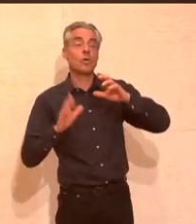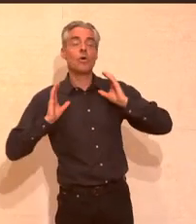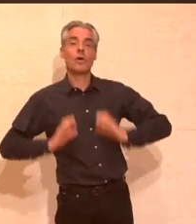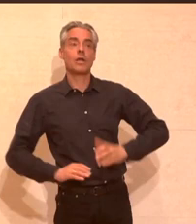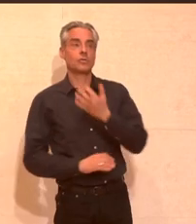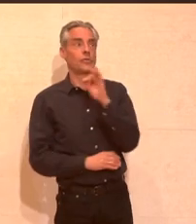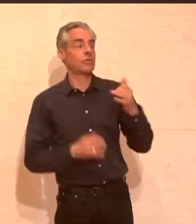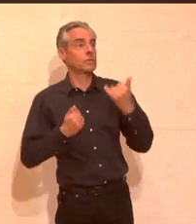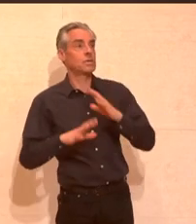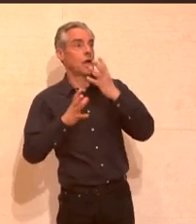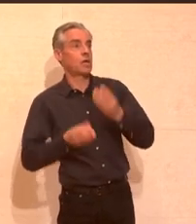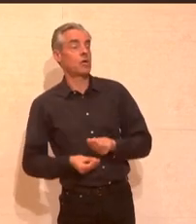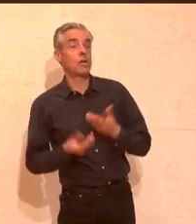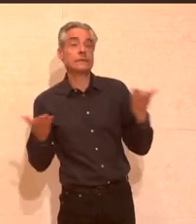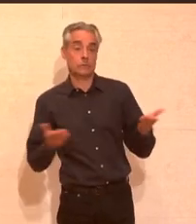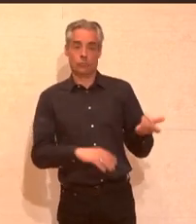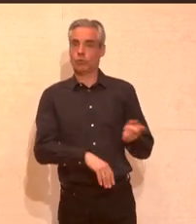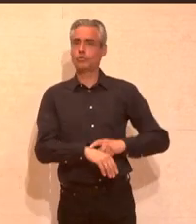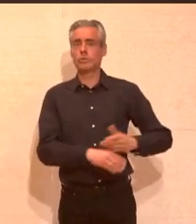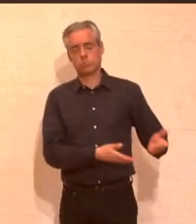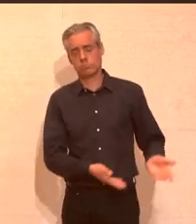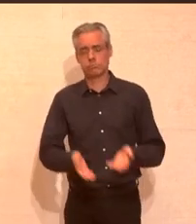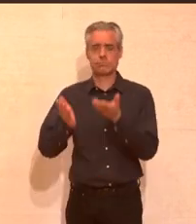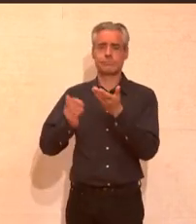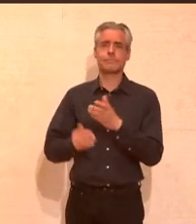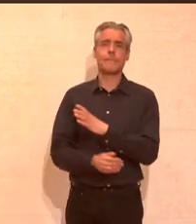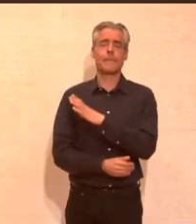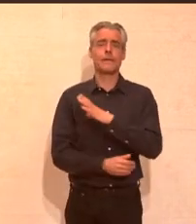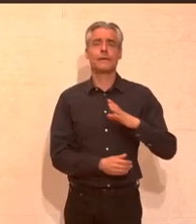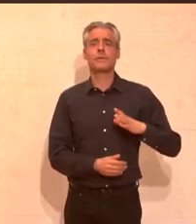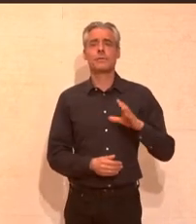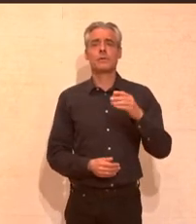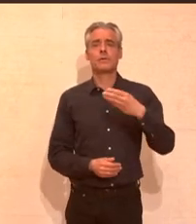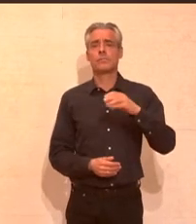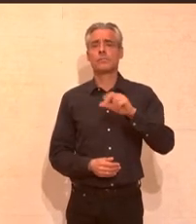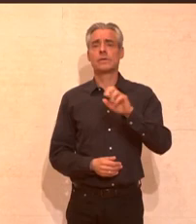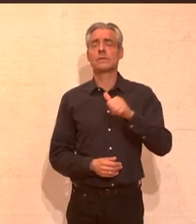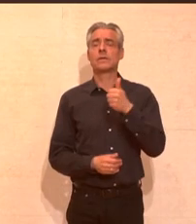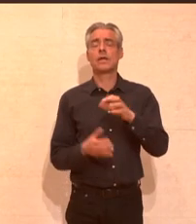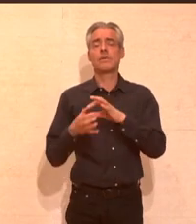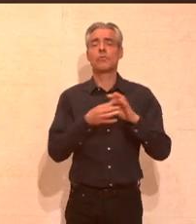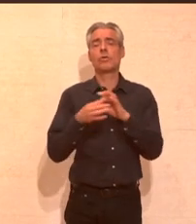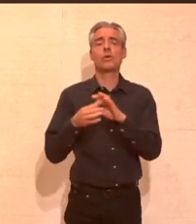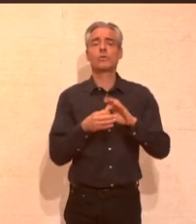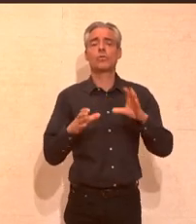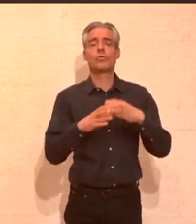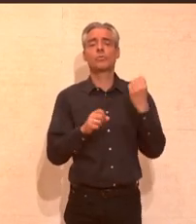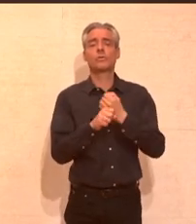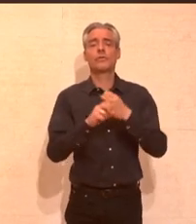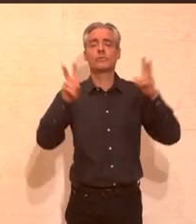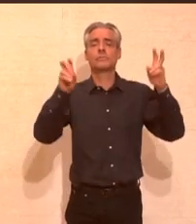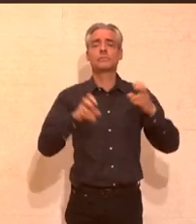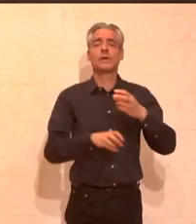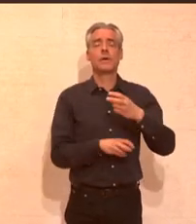accueil. Et sans plus tarder, je vais laisser la parole à Madame Stéphanie Mazat, qui coordonne le groupe de travail bien-être